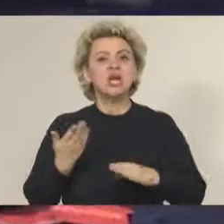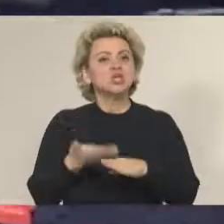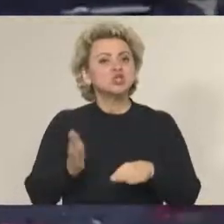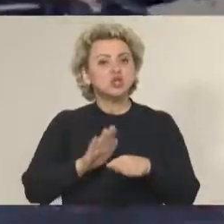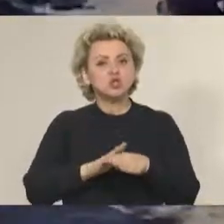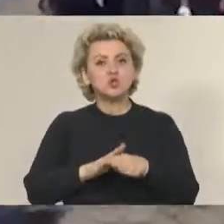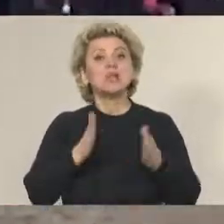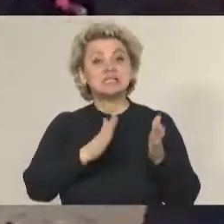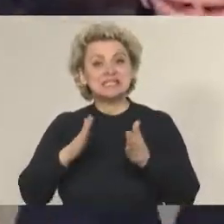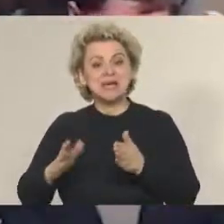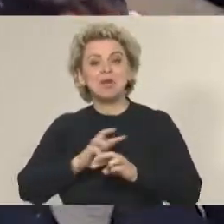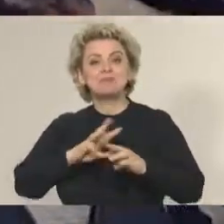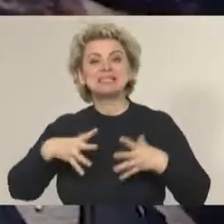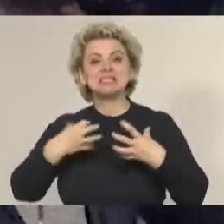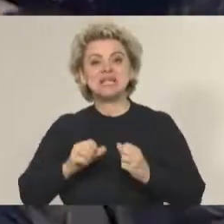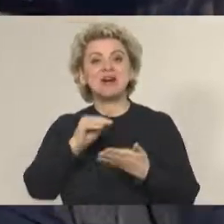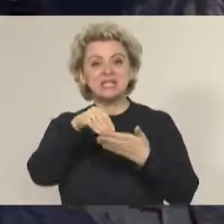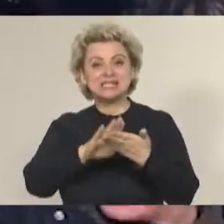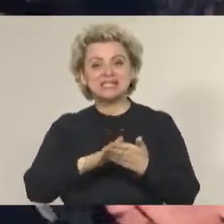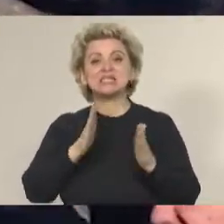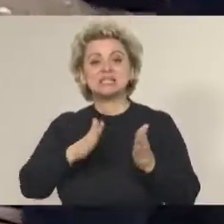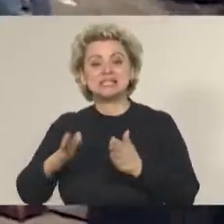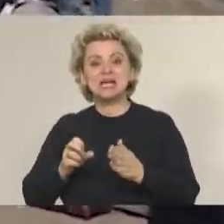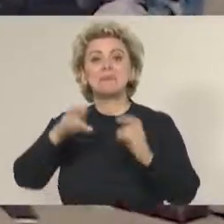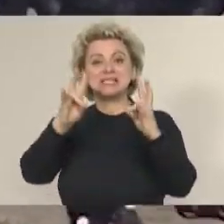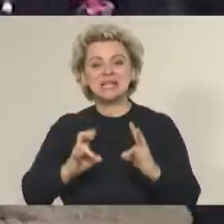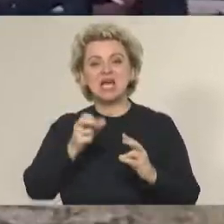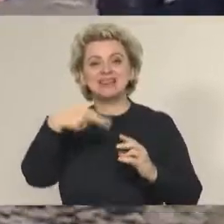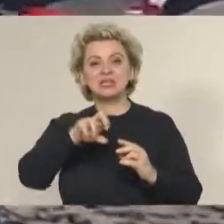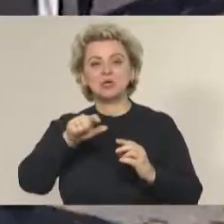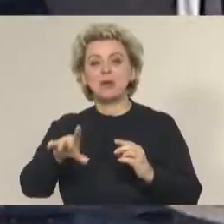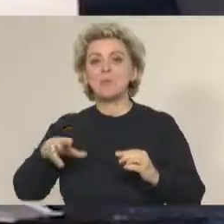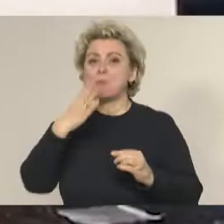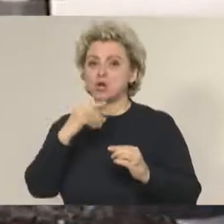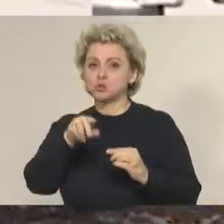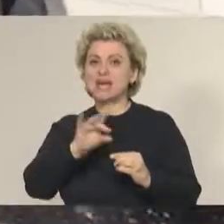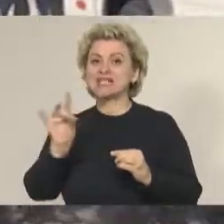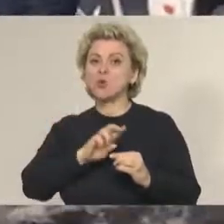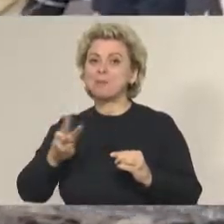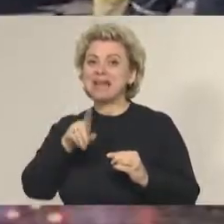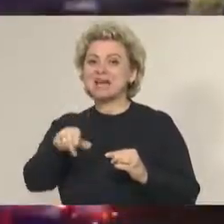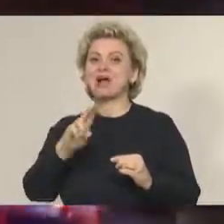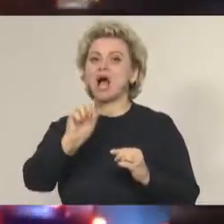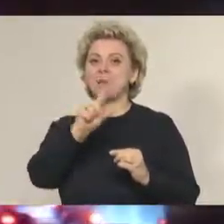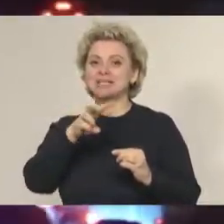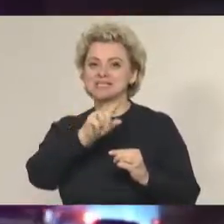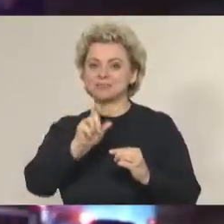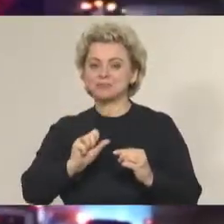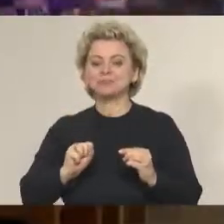Тяжелое, но стабильное. Минздрав оценил состояние пострадавших в ДТП с маршруткой Ростов-Миллерово и КамАЗом.